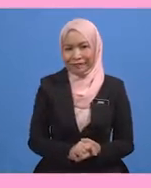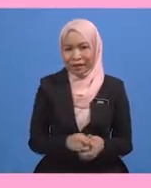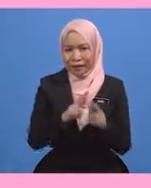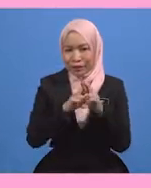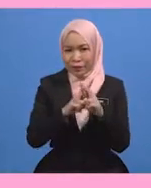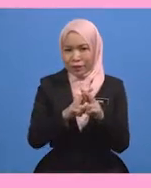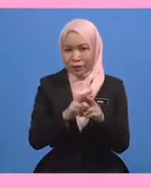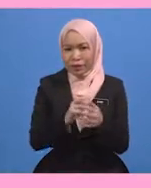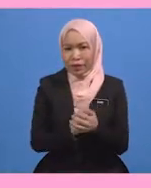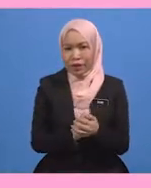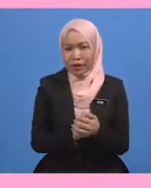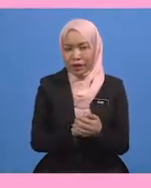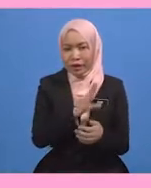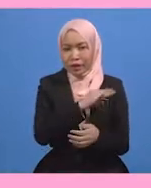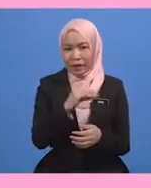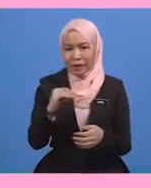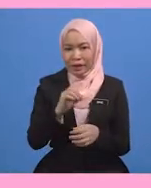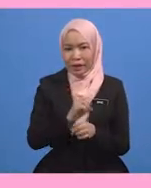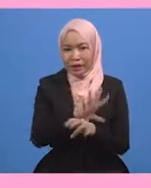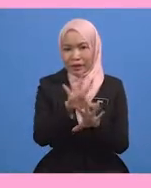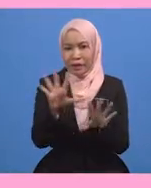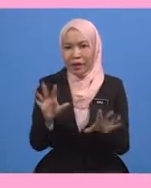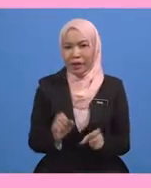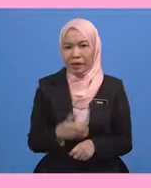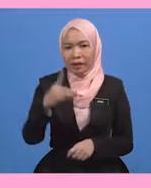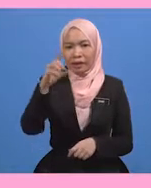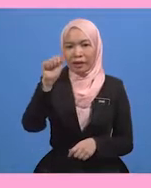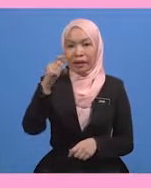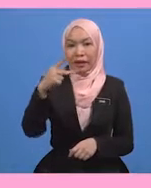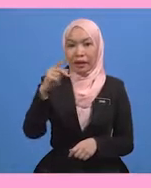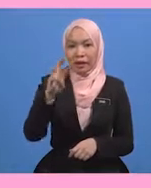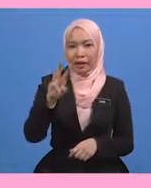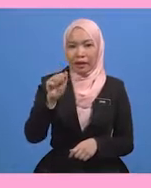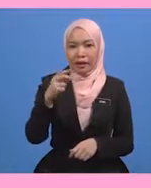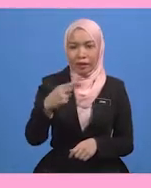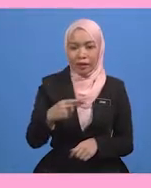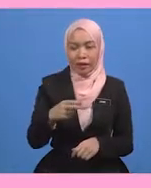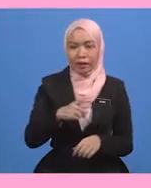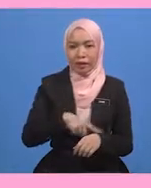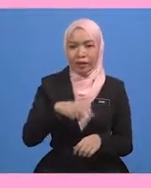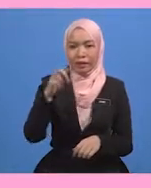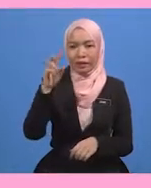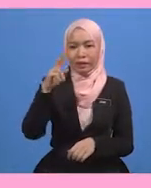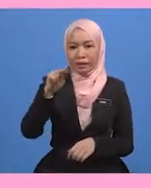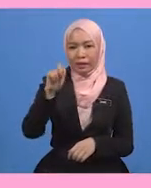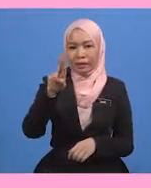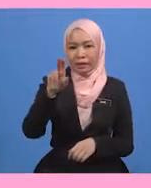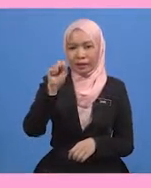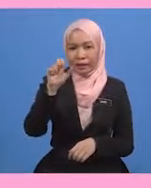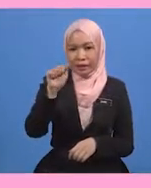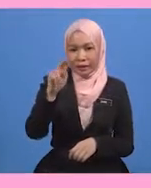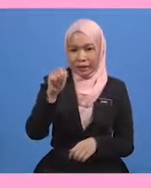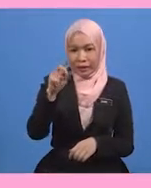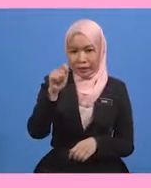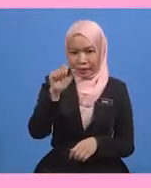dakwah dan ilmu Islam yang sangat didahagakan oleh masyarakat Indonesia, Malaysia